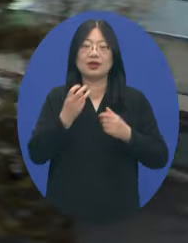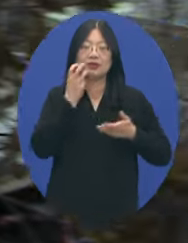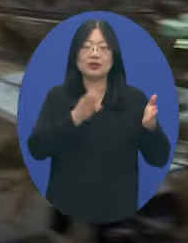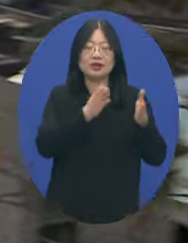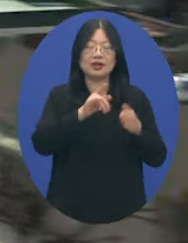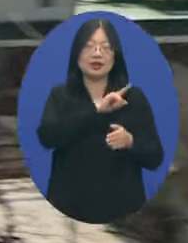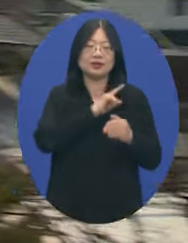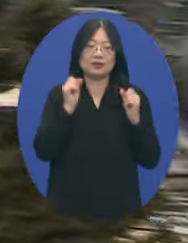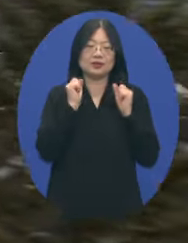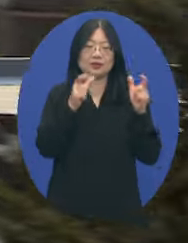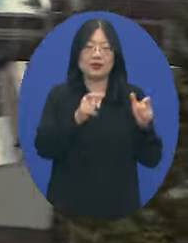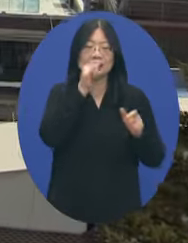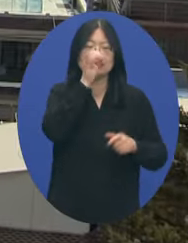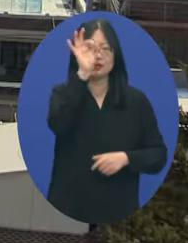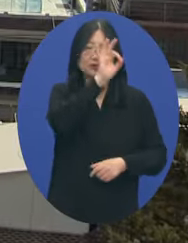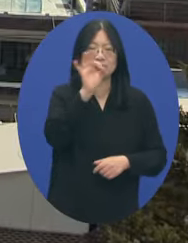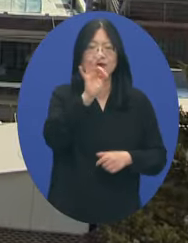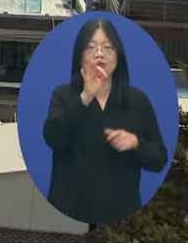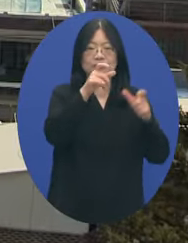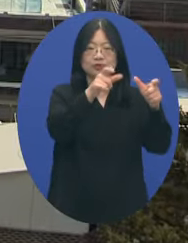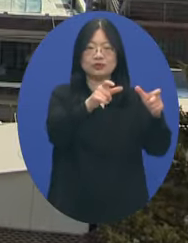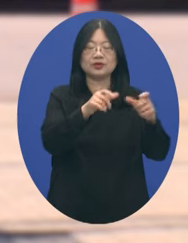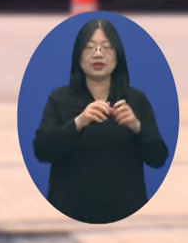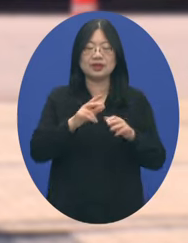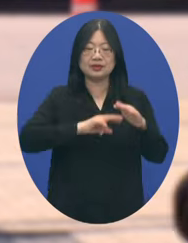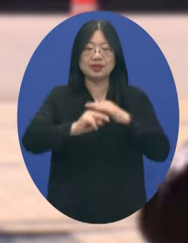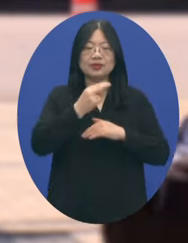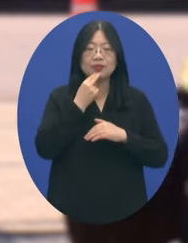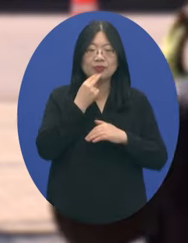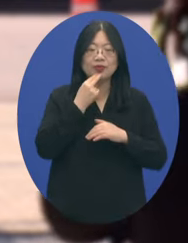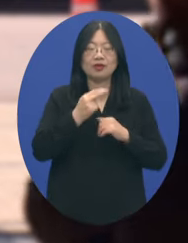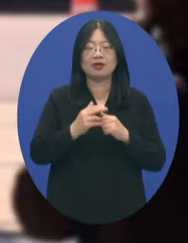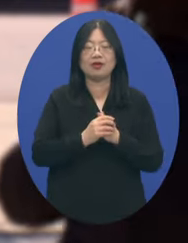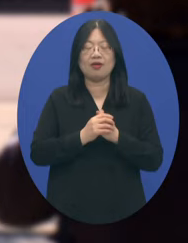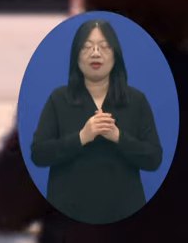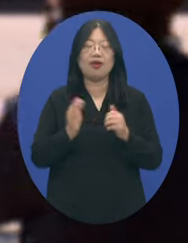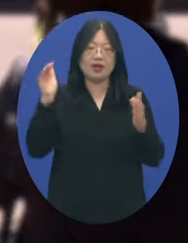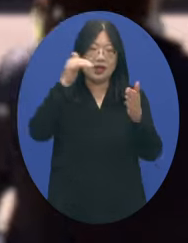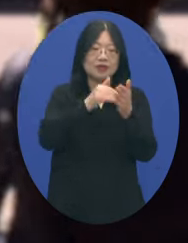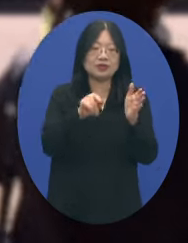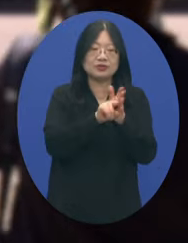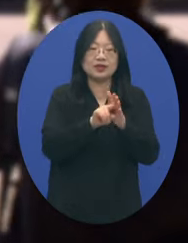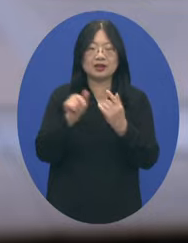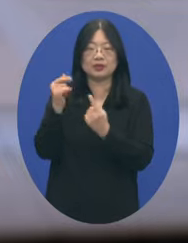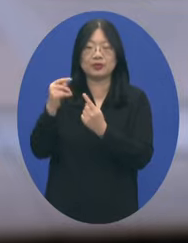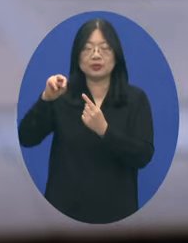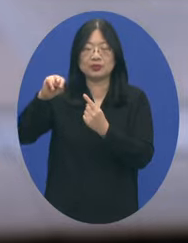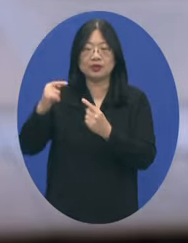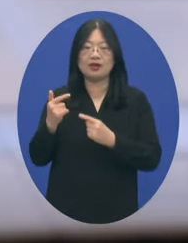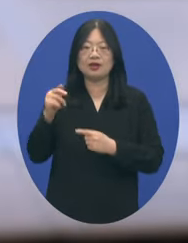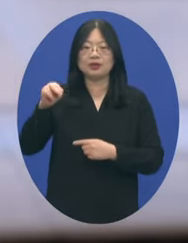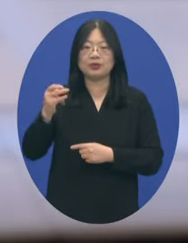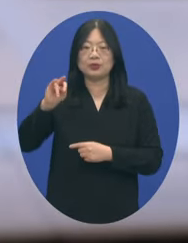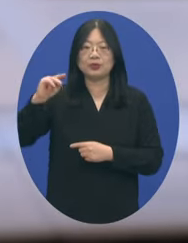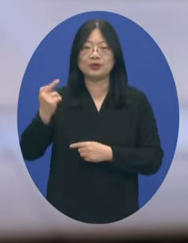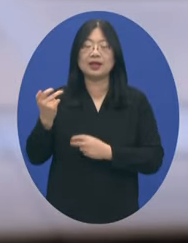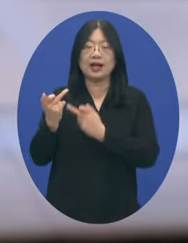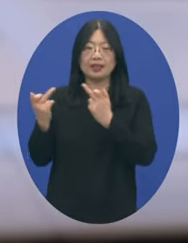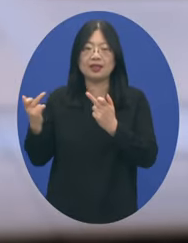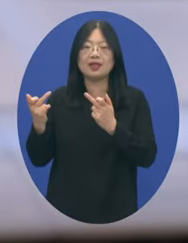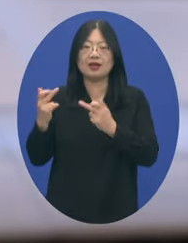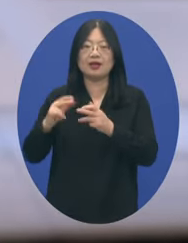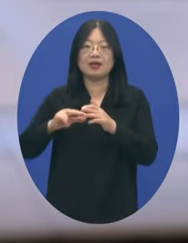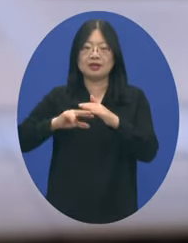경기도에서 가장 북쪽에 위치한 연천군 지하철이 없는 연천군에 가기 위해선 1호선 소요산역에서 버스를